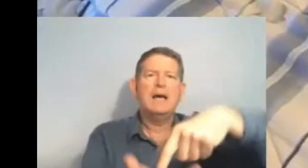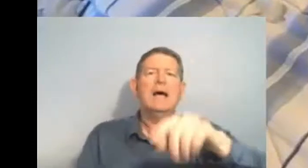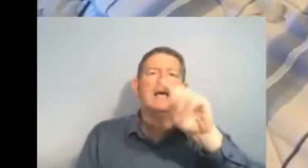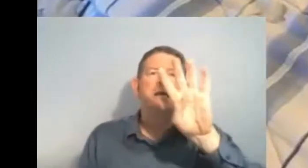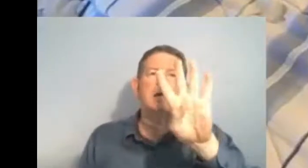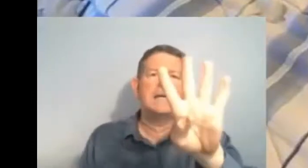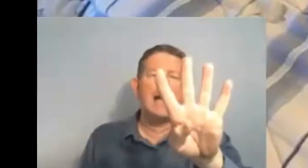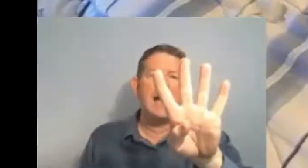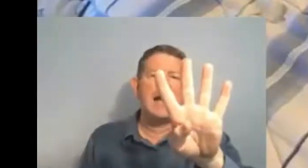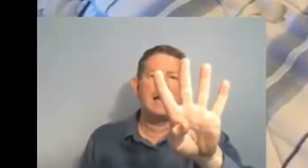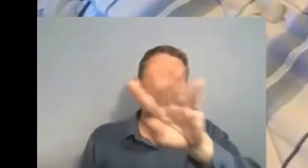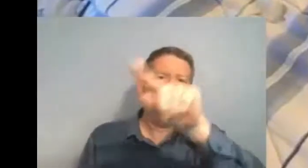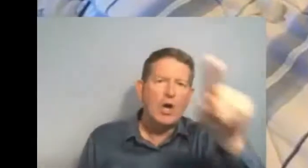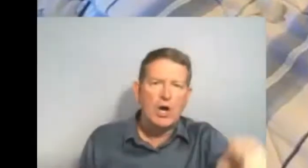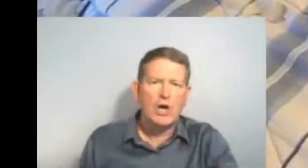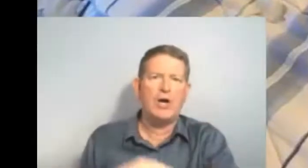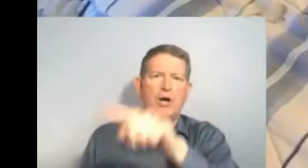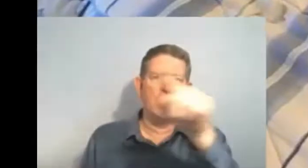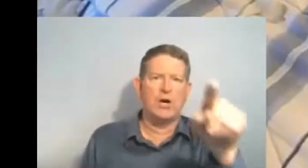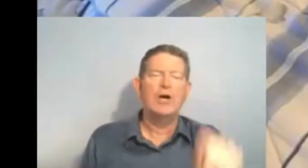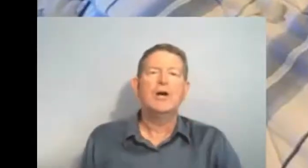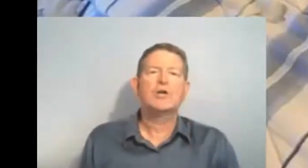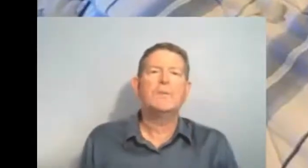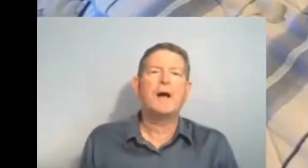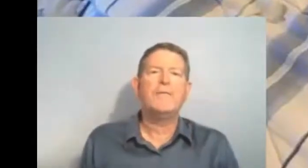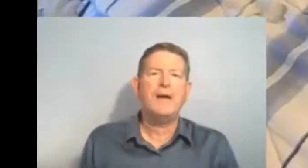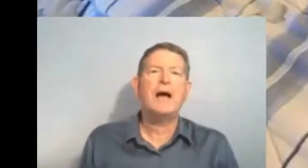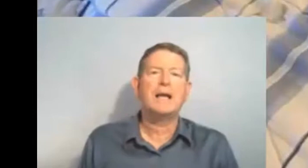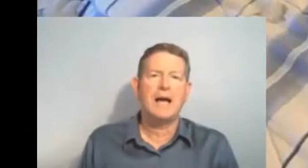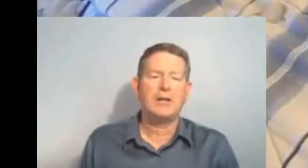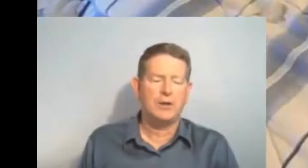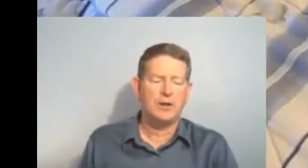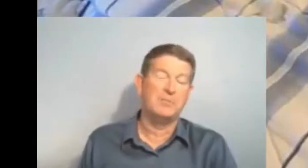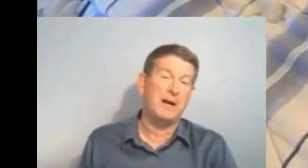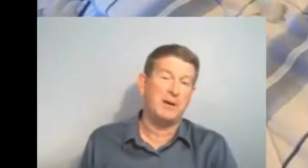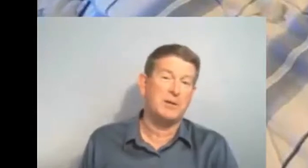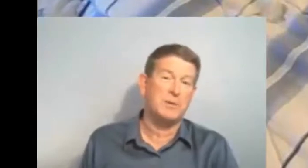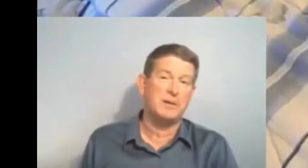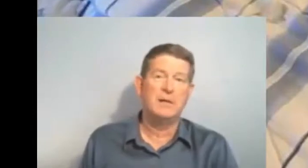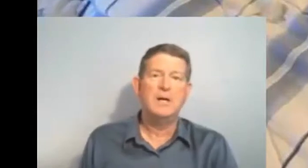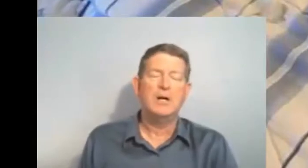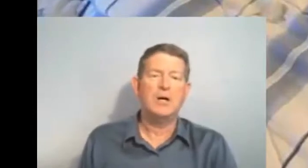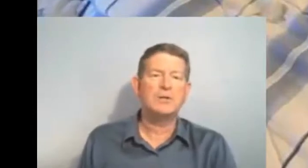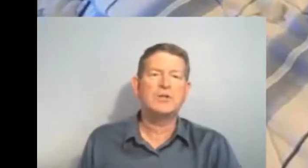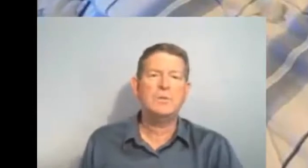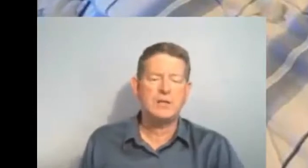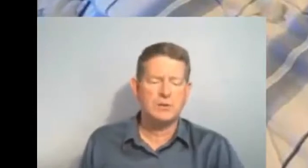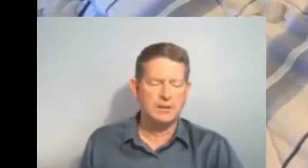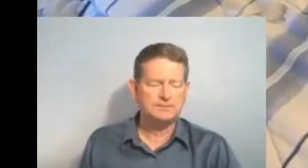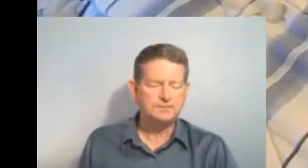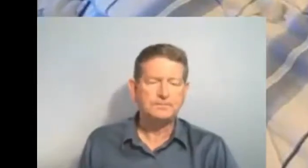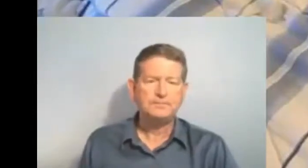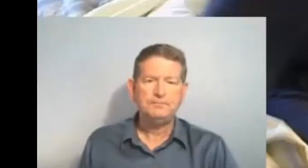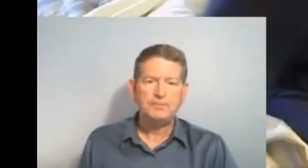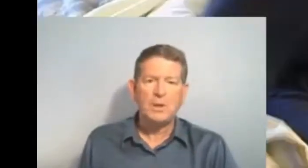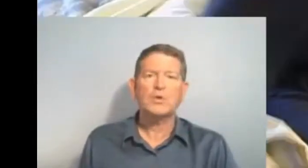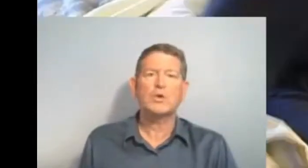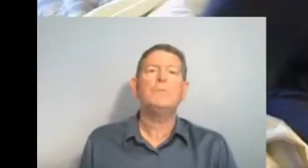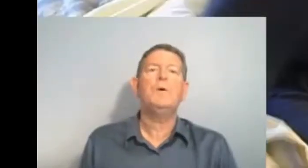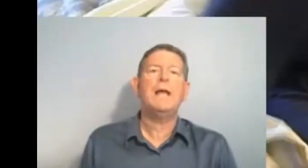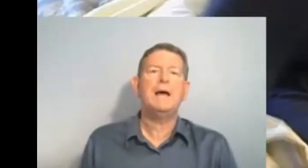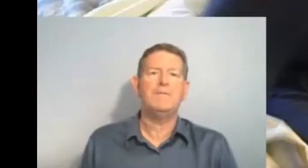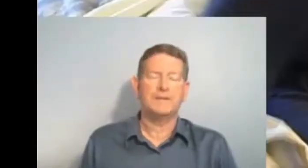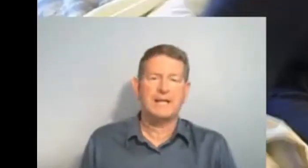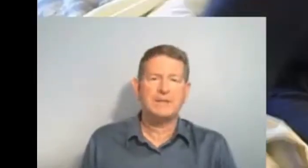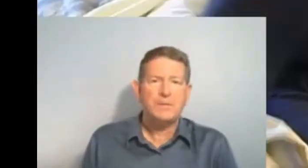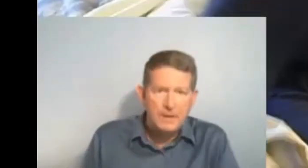à 4 heures. Je me réveille à 4 heures, malheureusement. Ensuite, je